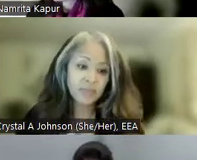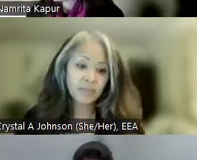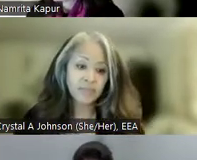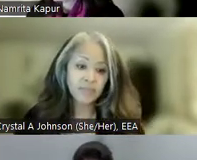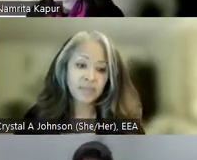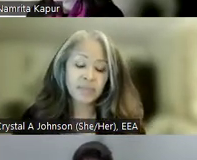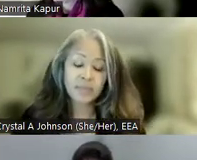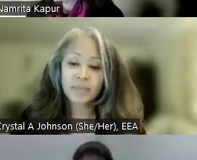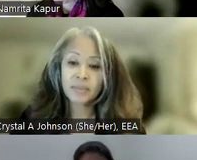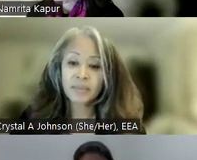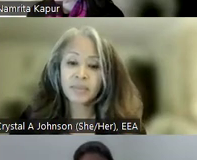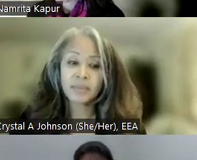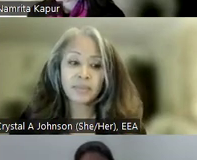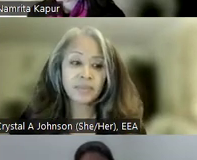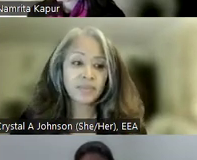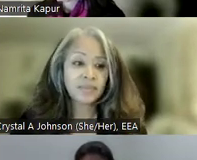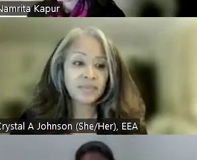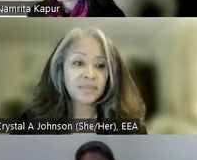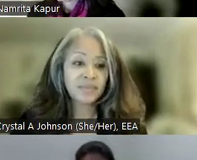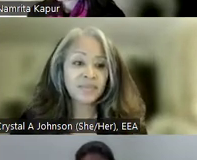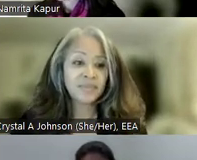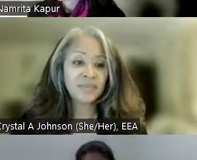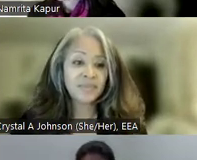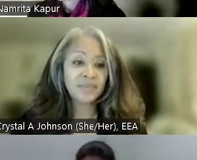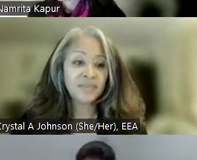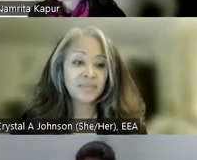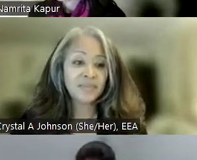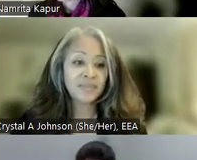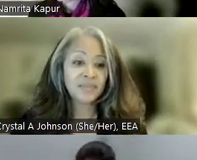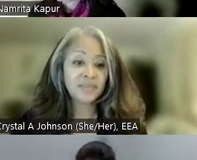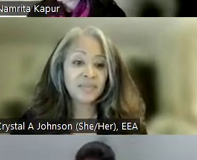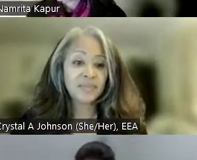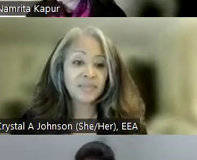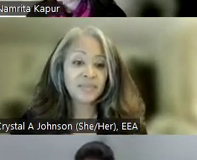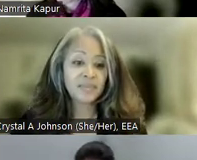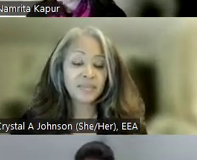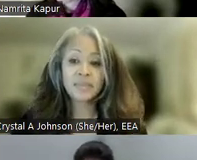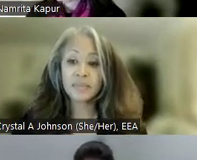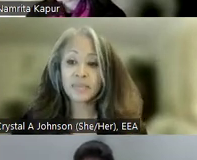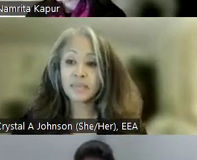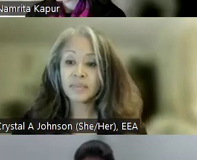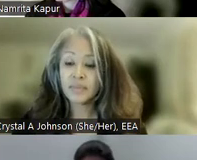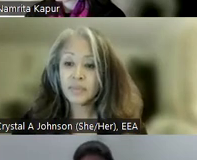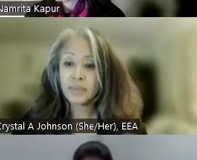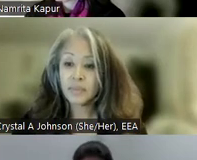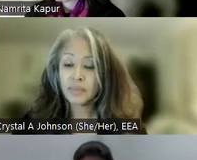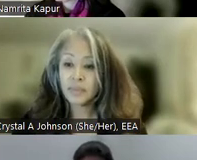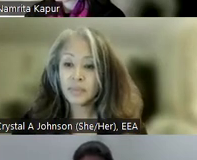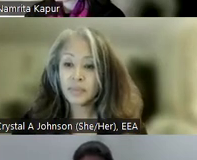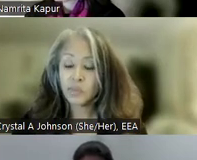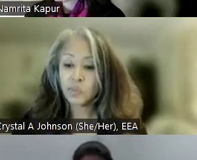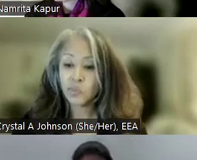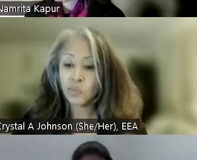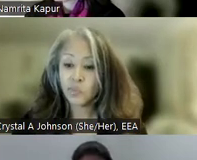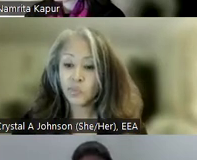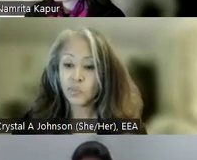đã đồng ý tham gia với chúng ta một chút. Và tôi muốn chào đón anh đến để đưa ra một cái phần trình